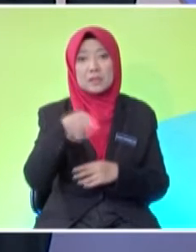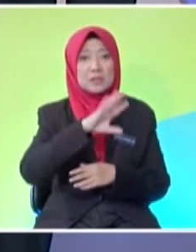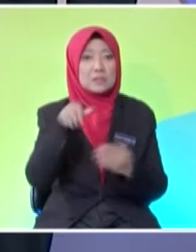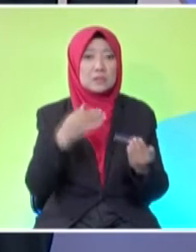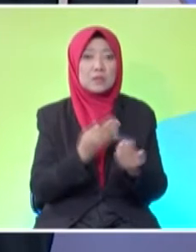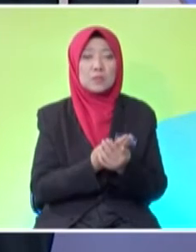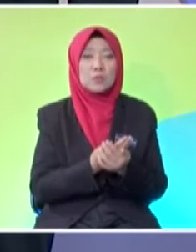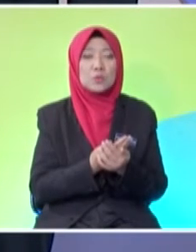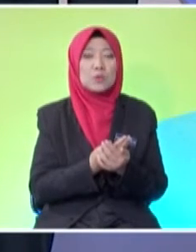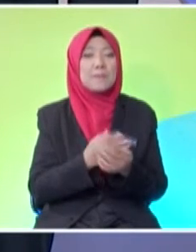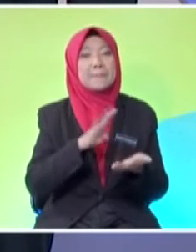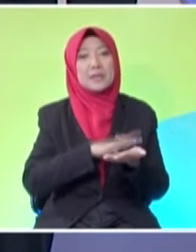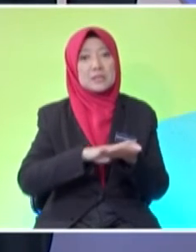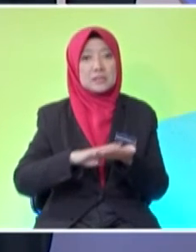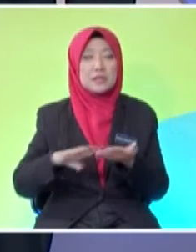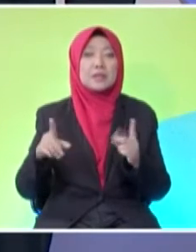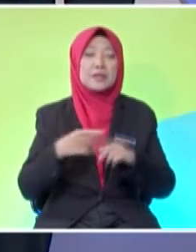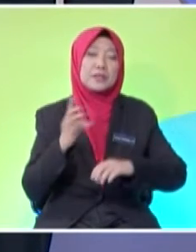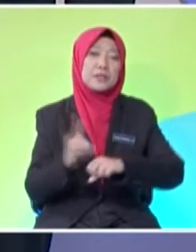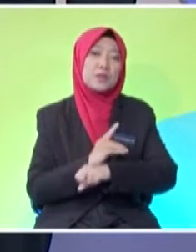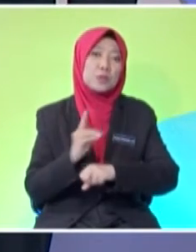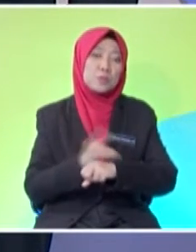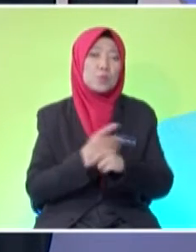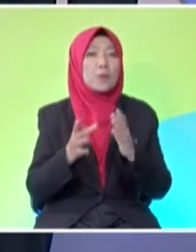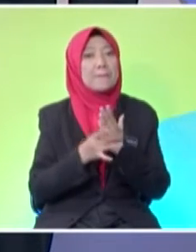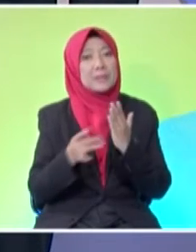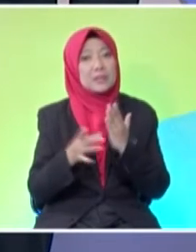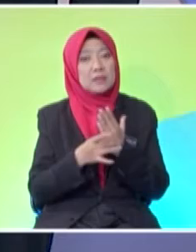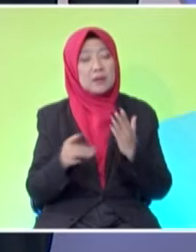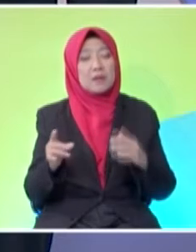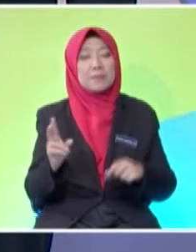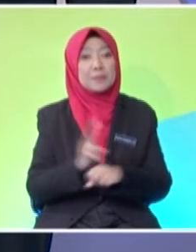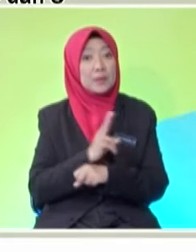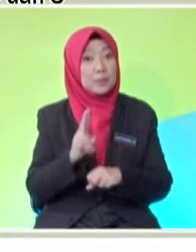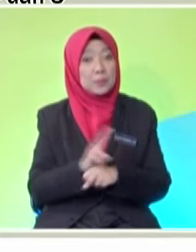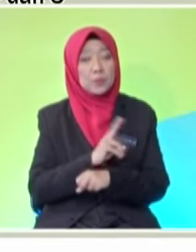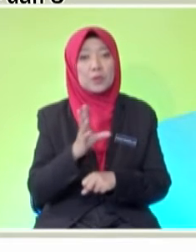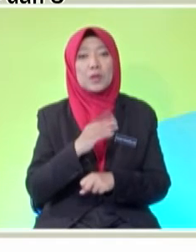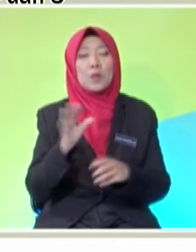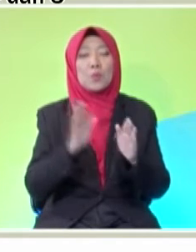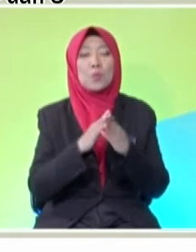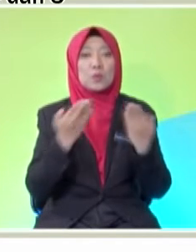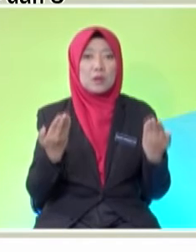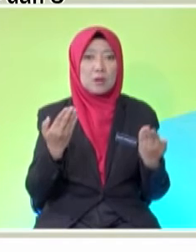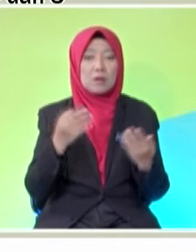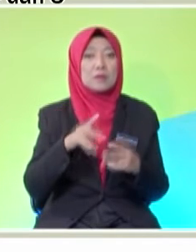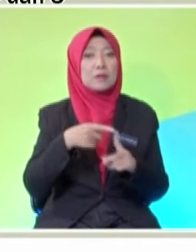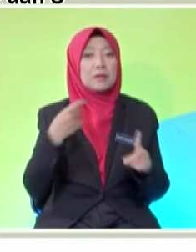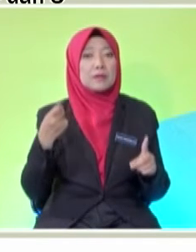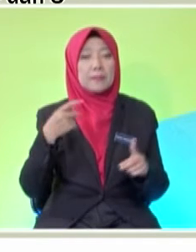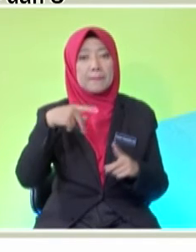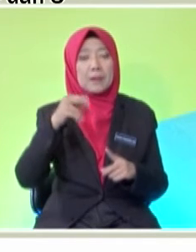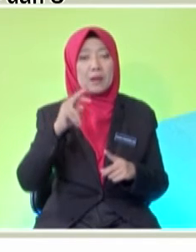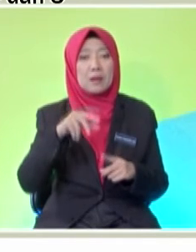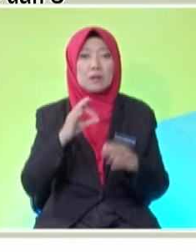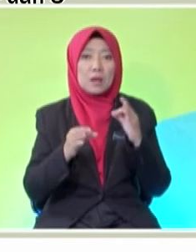mesin dalam keadaan bersih daripada debu, kotoran dan minyak. Dan seterusnya buka palang buang air di bawah tangki dan periksa jika